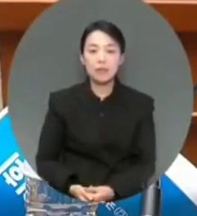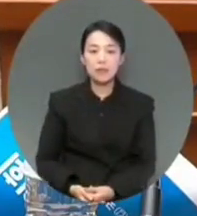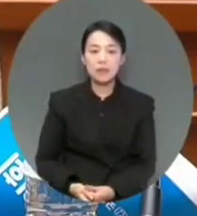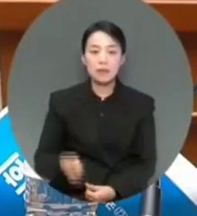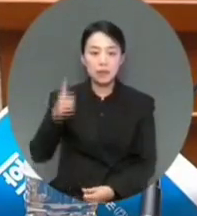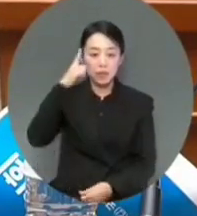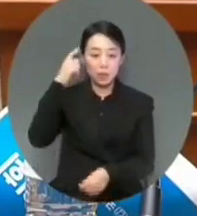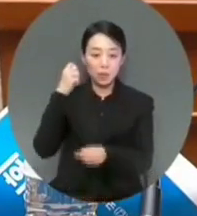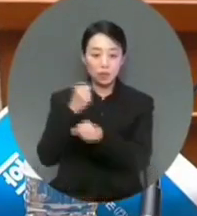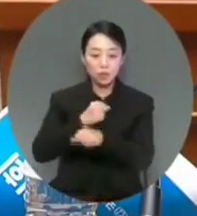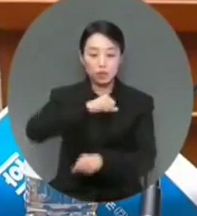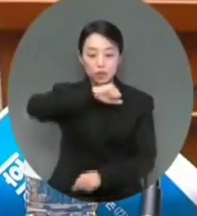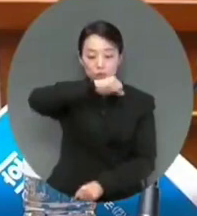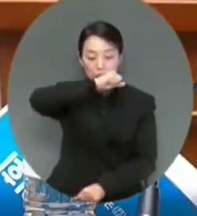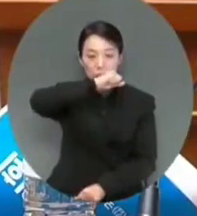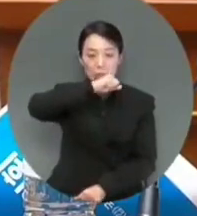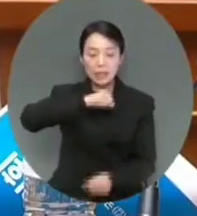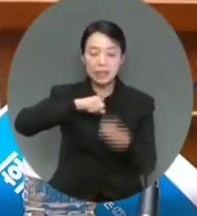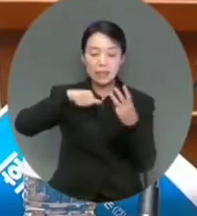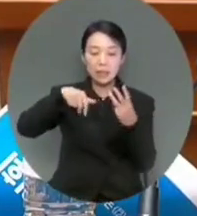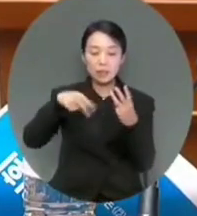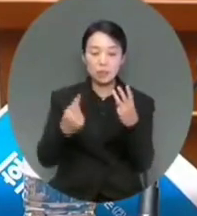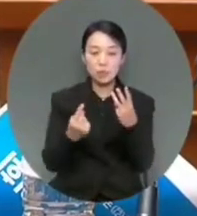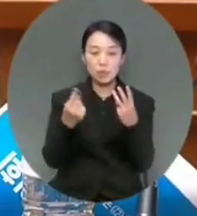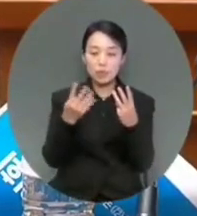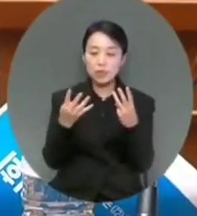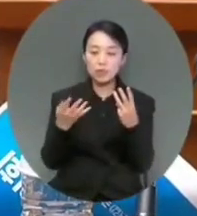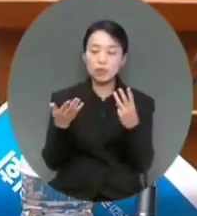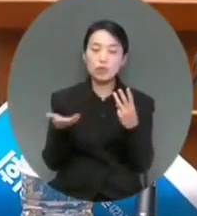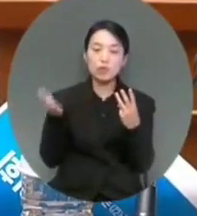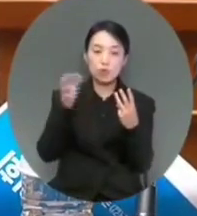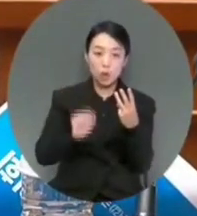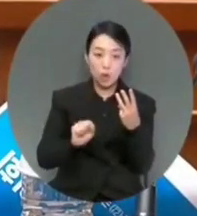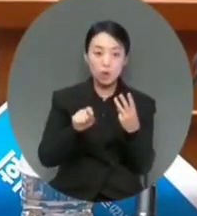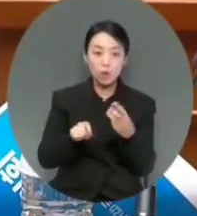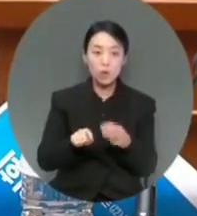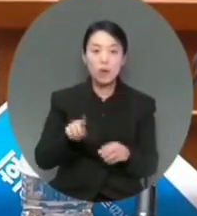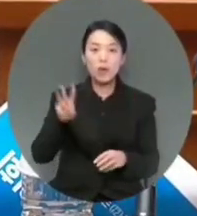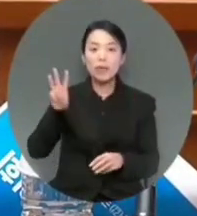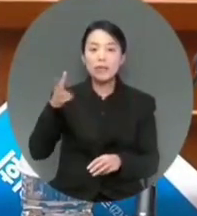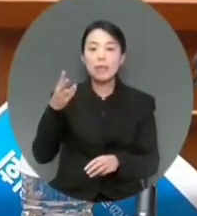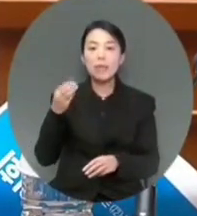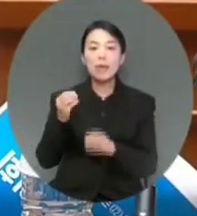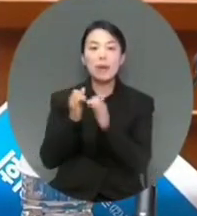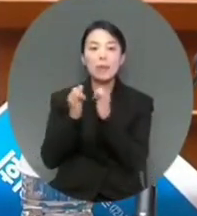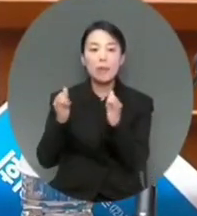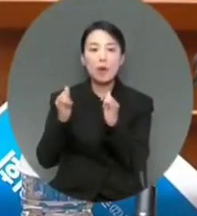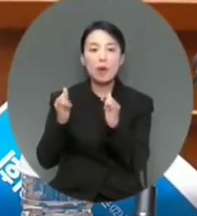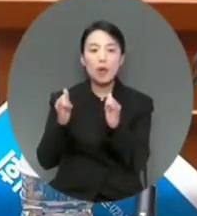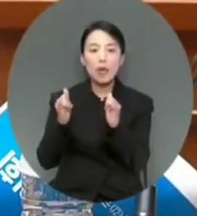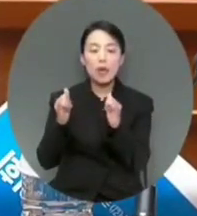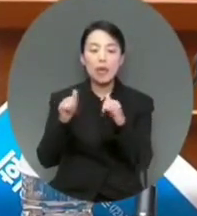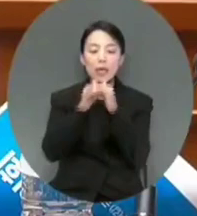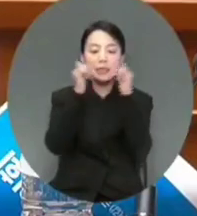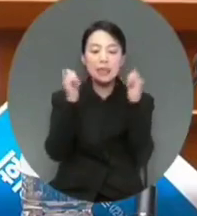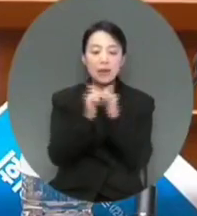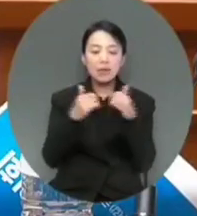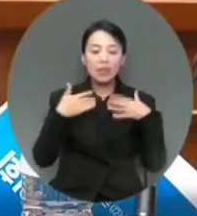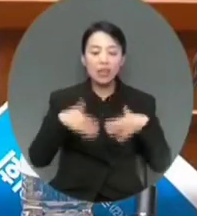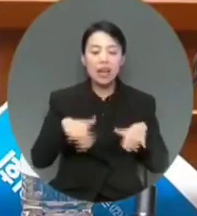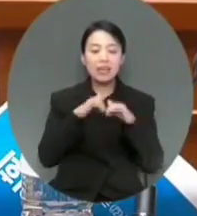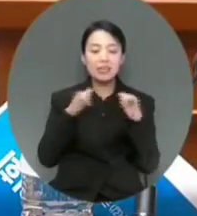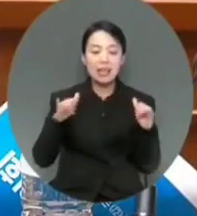R&D 구조조정안 3조 4천억을 가지고 300만 명의 사회적 약자 취약계층의 복지